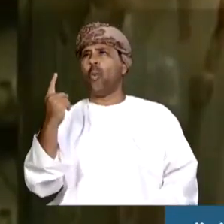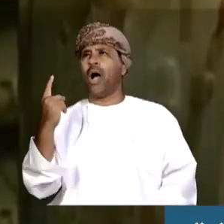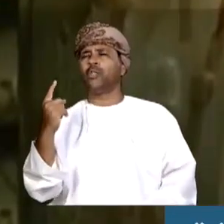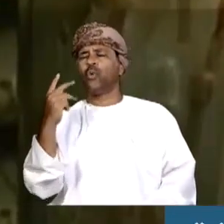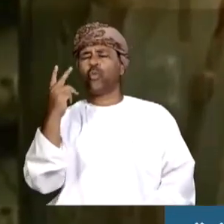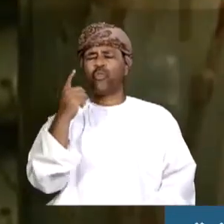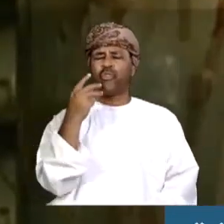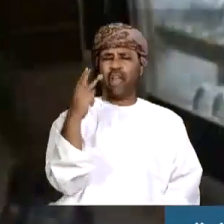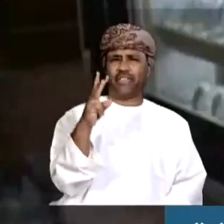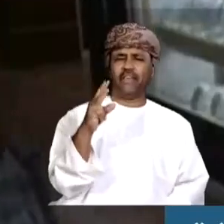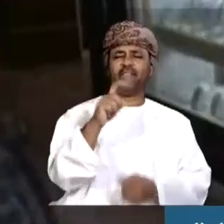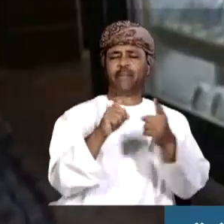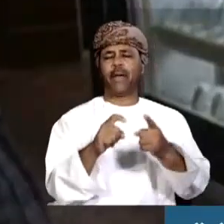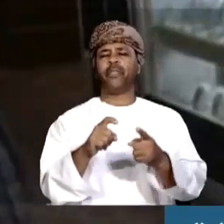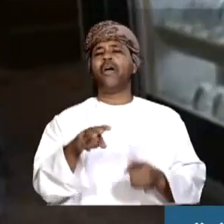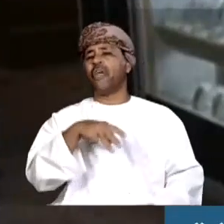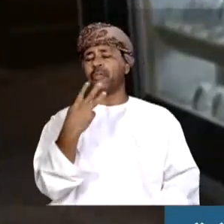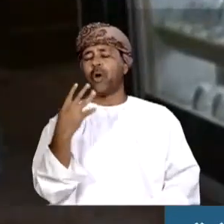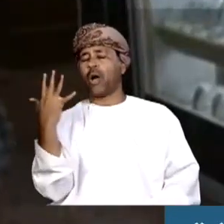1.1% ليبلغ